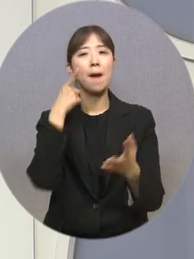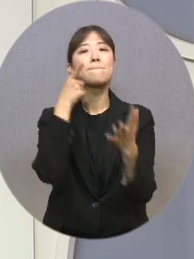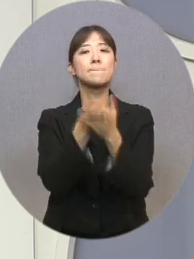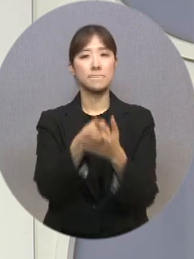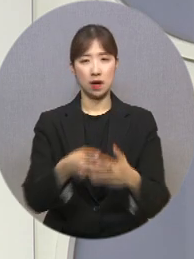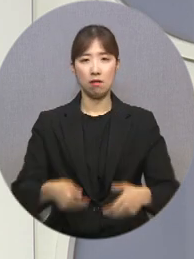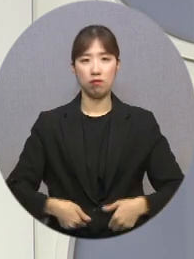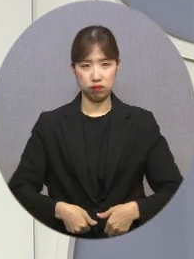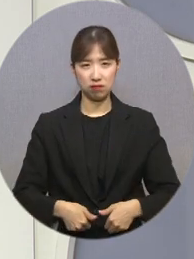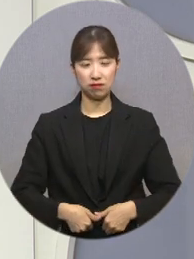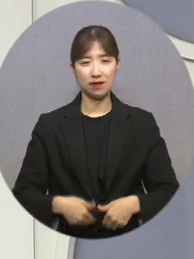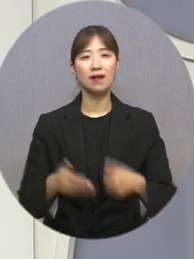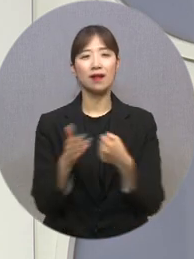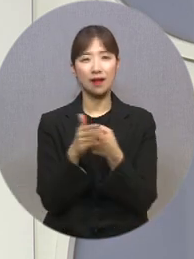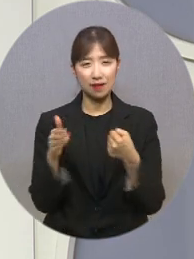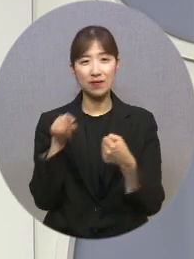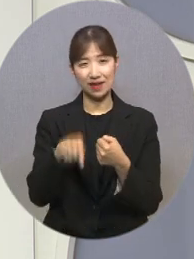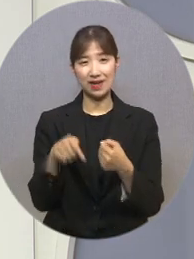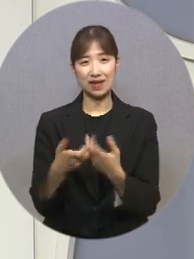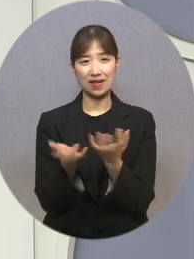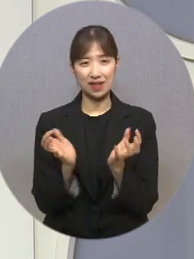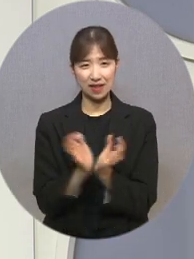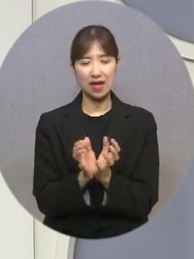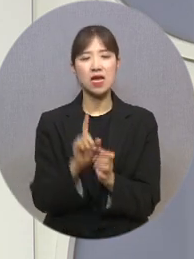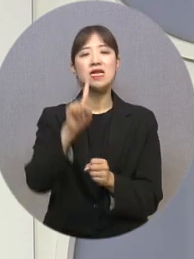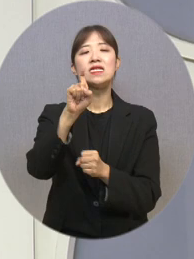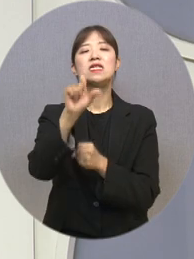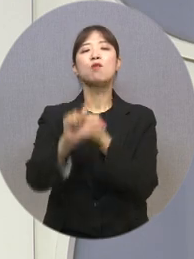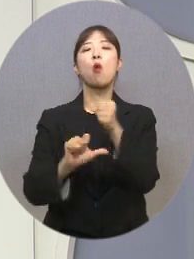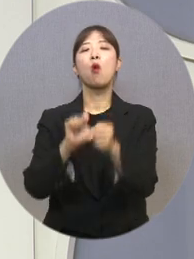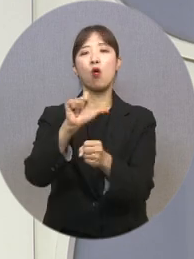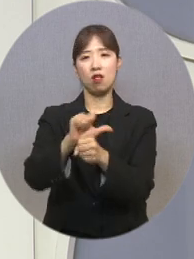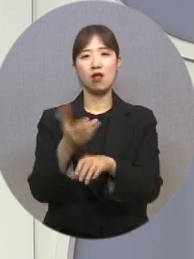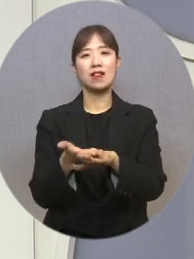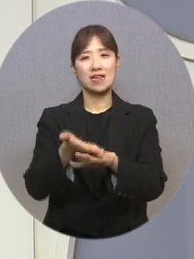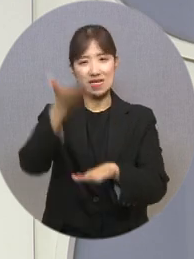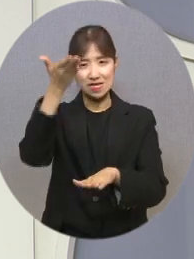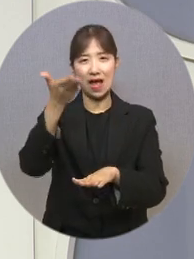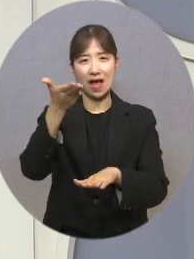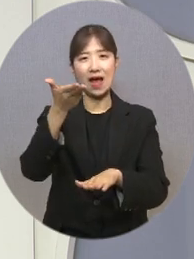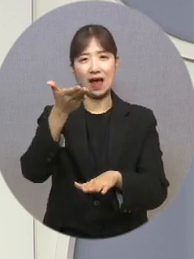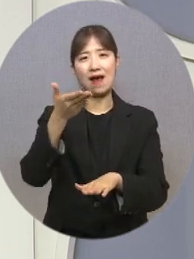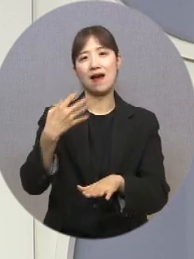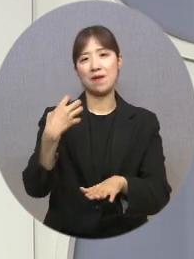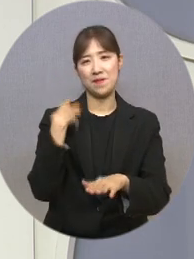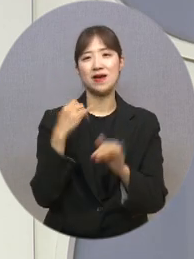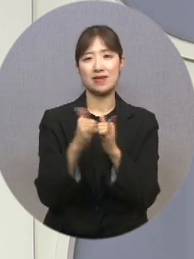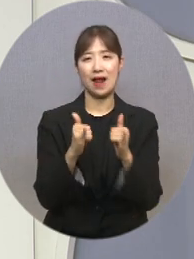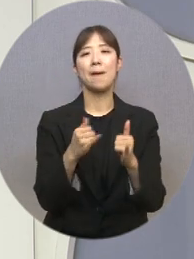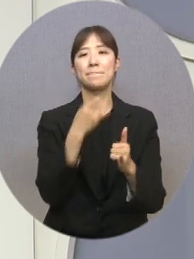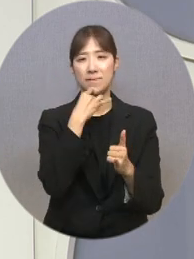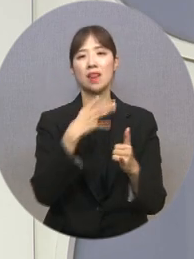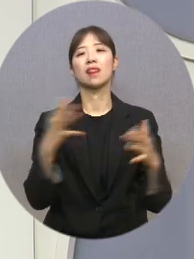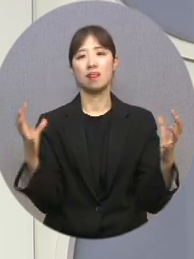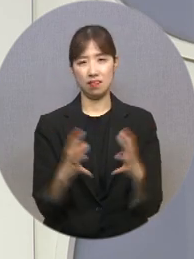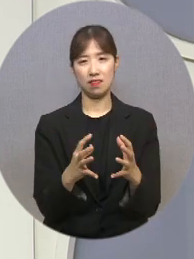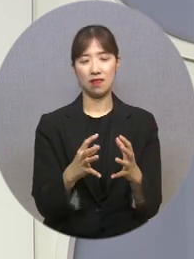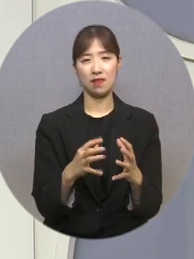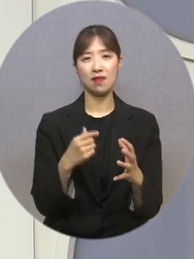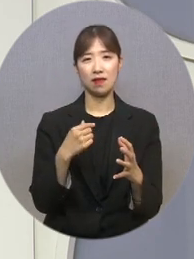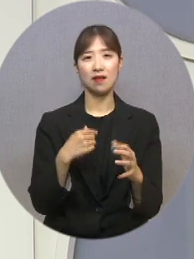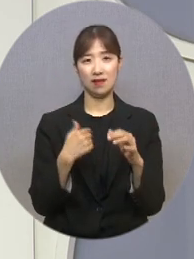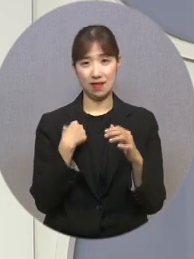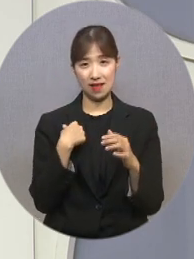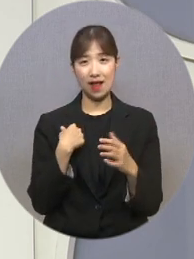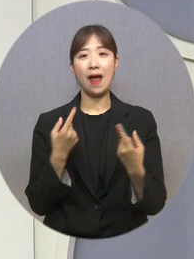그렇죠. 그래서 저희 이제 중경단에는 지금 15년 이상 된 부장검사들로 이제 구성되어 있습니다. 제가 단장이고 저희 저 빼놓고 5명이